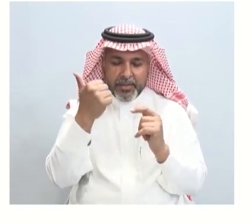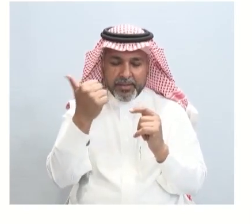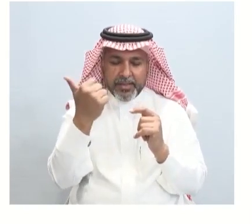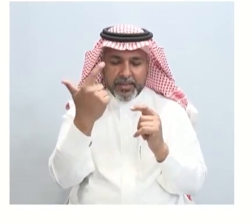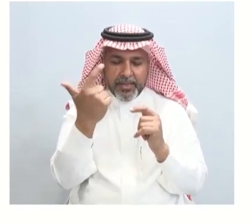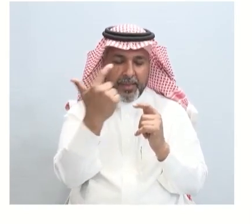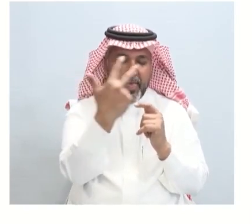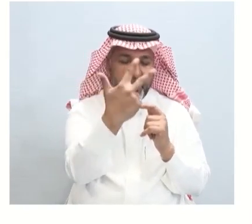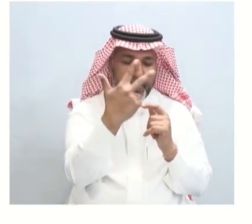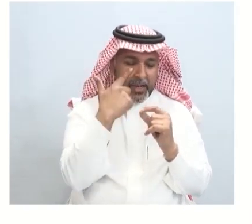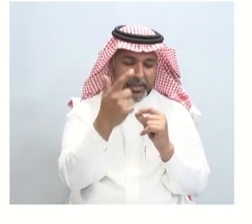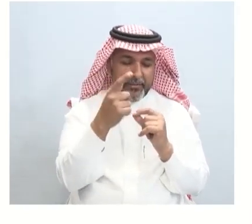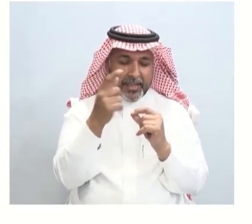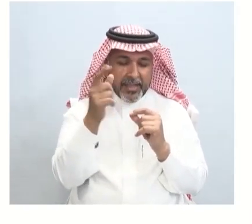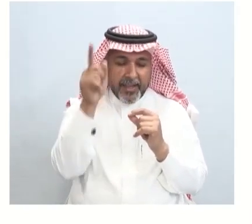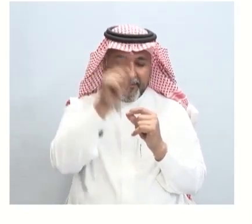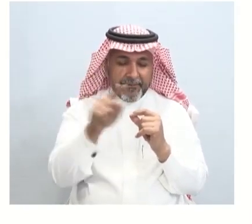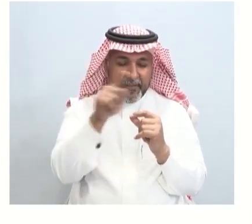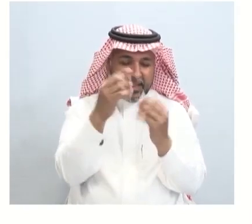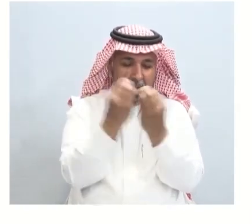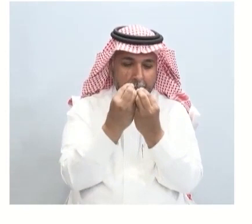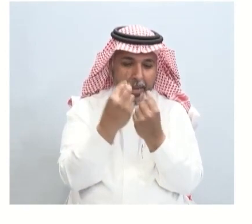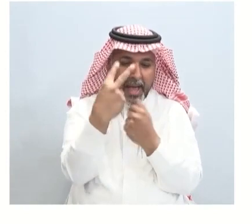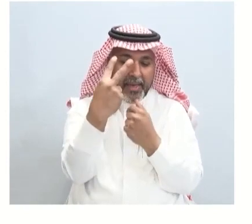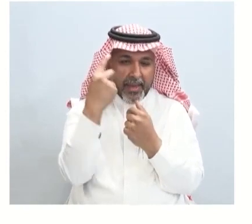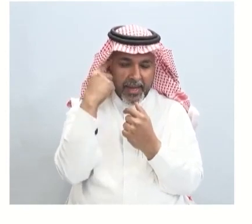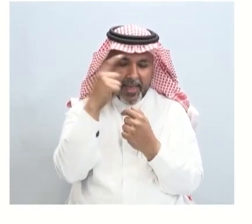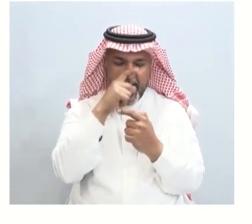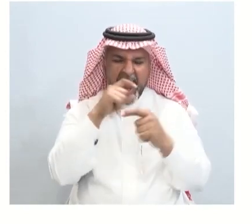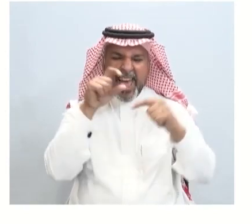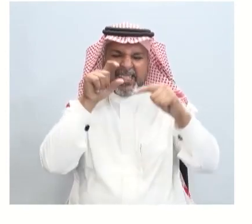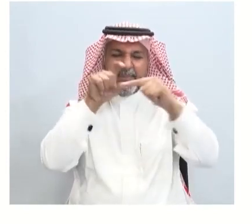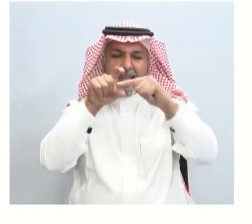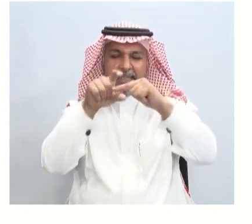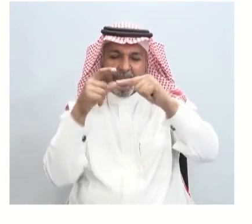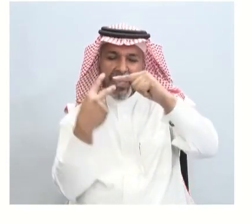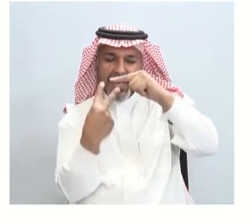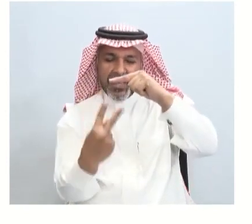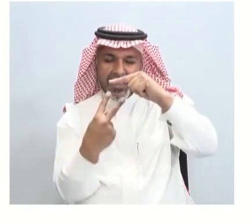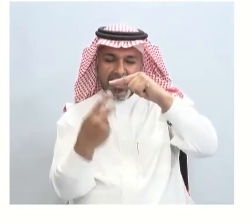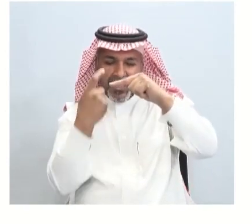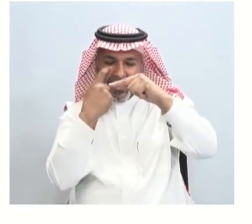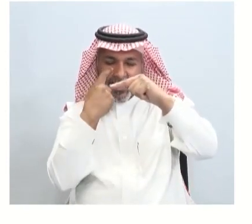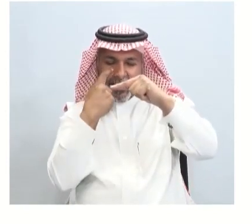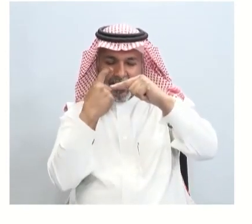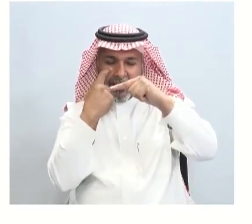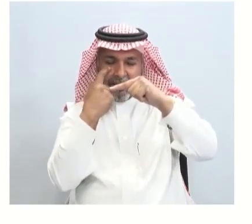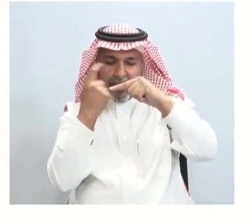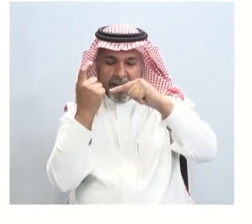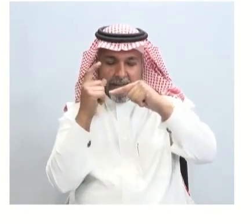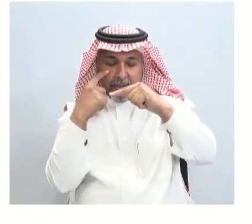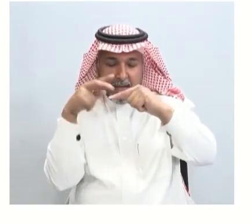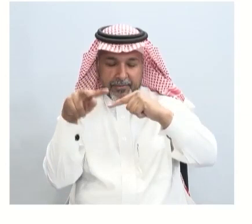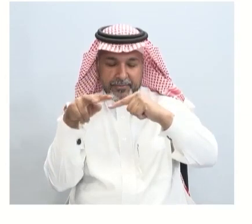ولكن لو لاحظنا في الداله الاخيره نلاحظ ان طول الدوره حيكون كم حيكون عباره عن 300